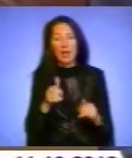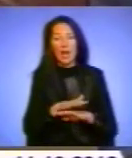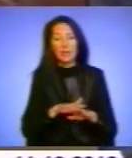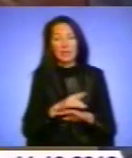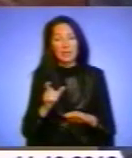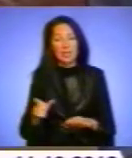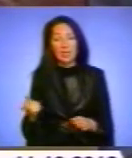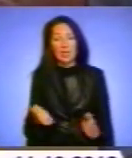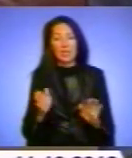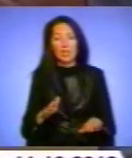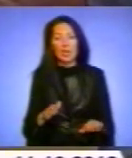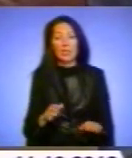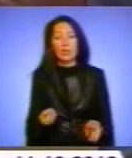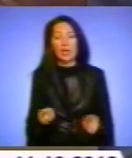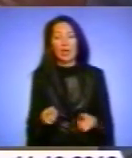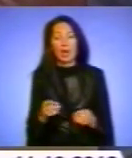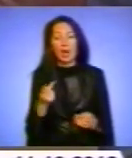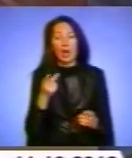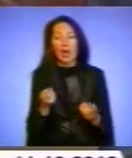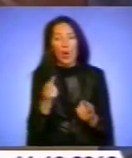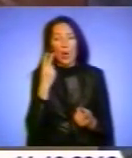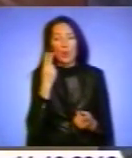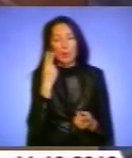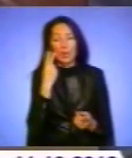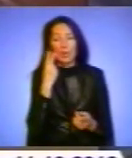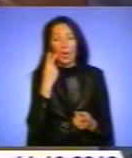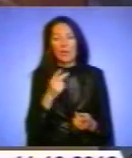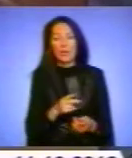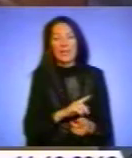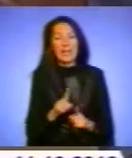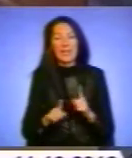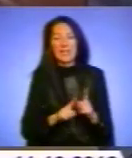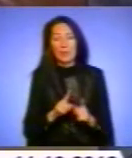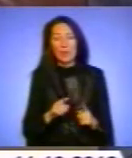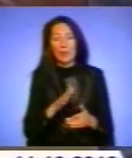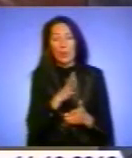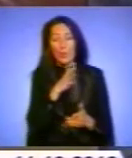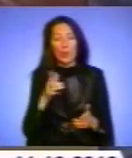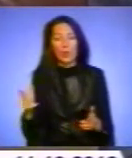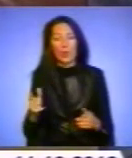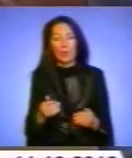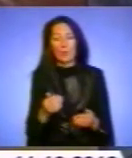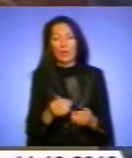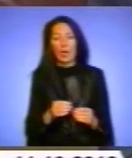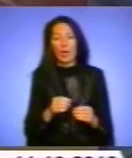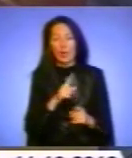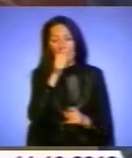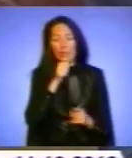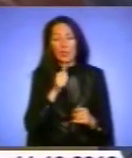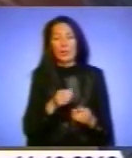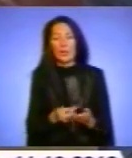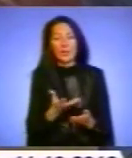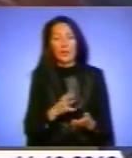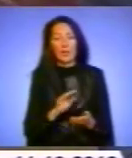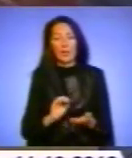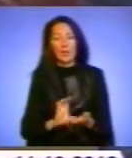незмінними протягом останніх 25 місяців, а тарифи на електроенергію – останніх 17 місяців.